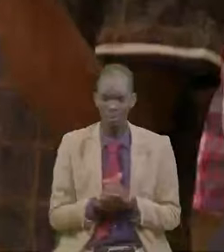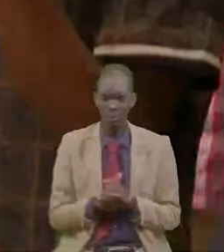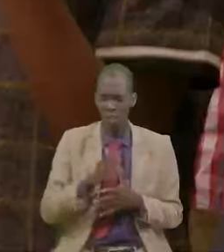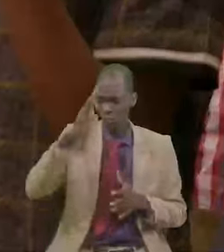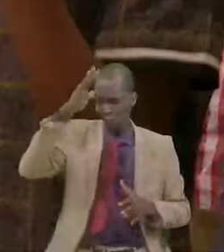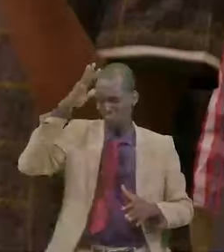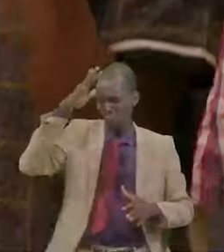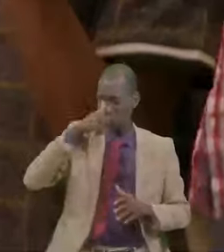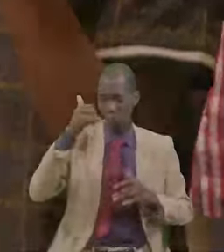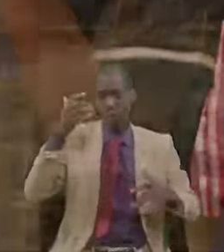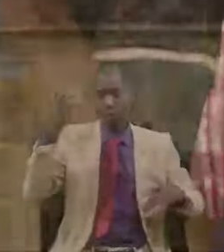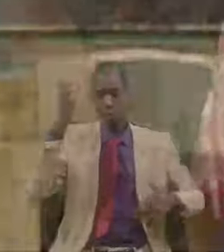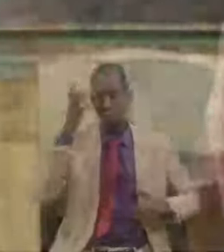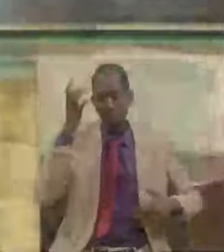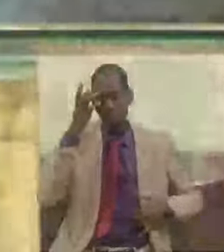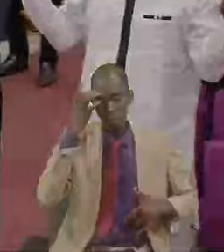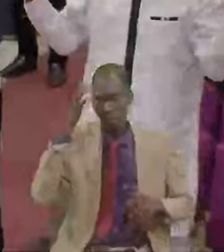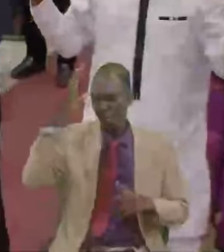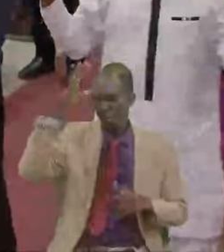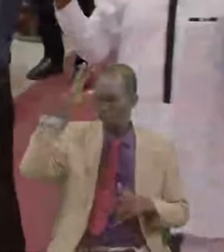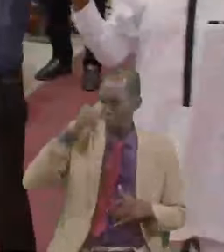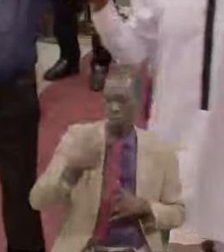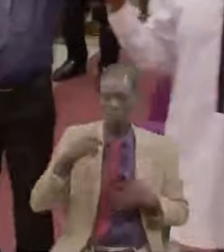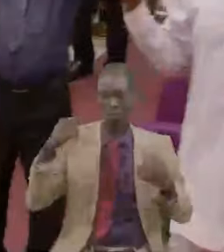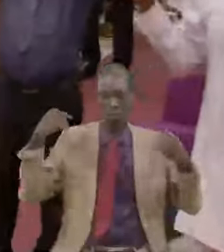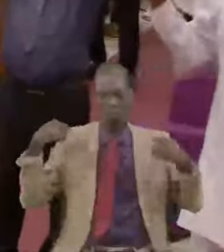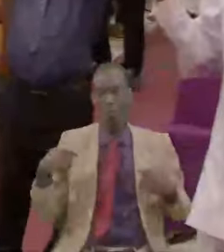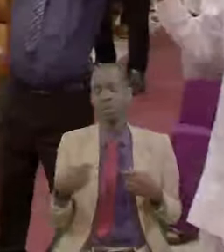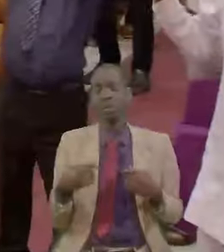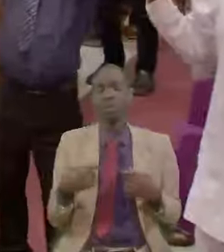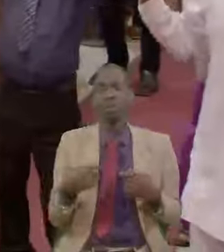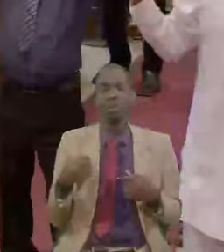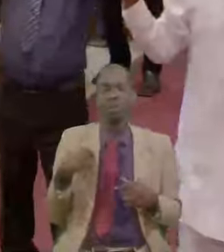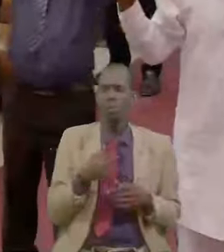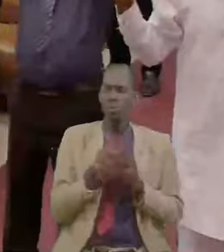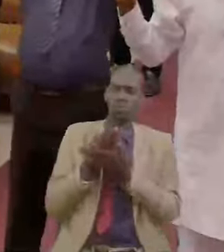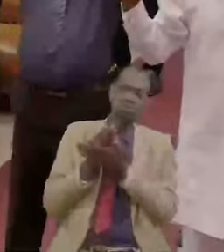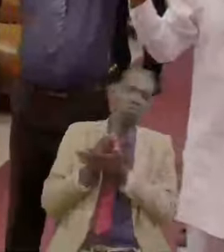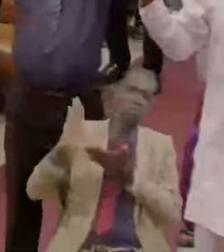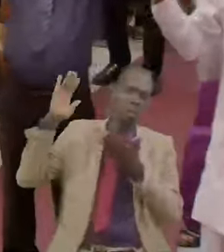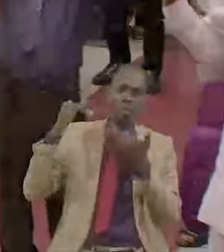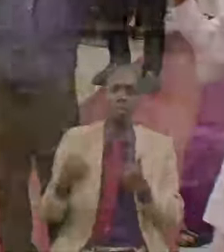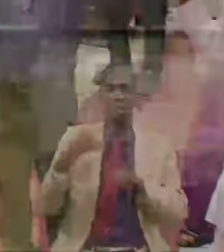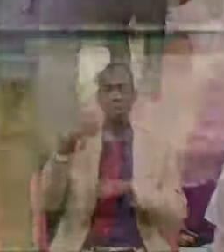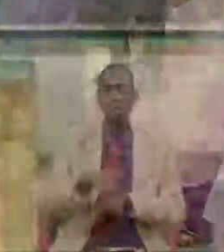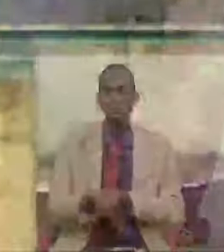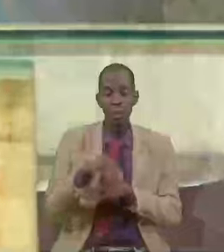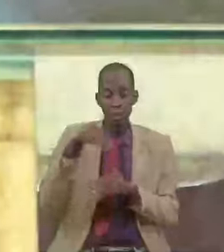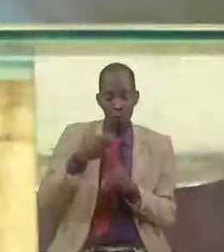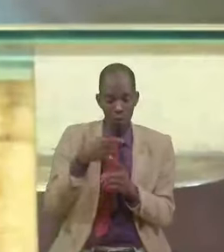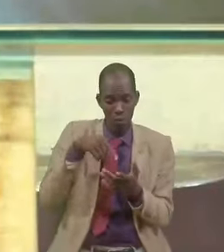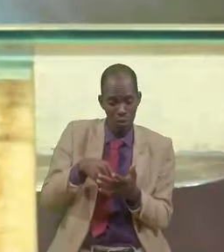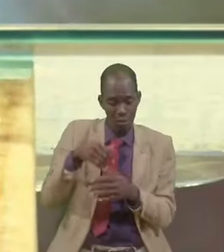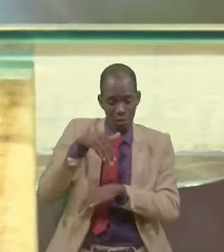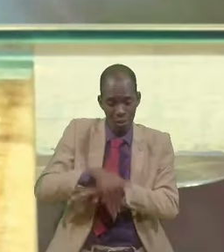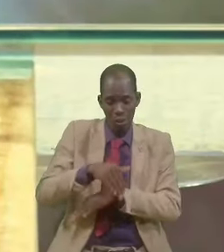Les maladies incurables, les infirmités incurables, nous les rejetons ce soir, à ce